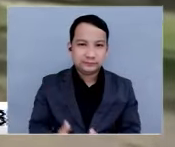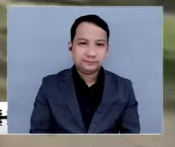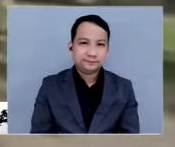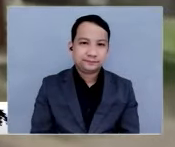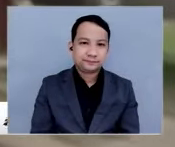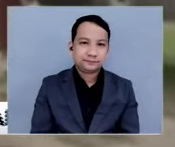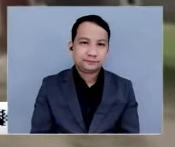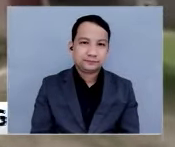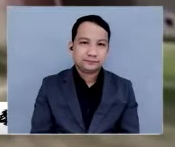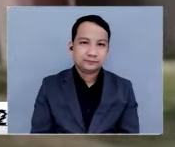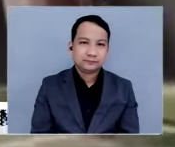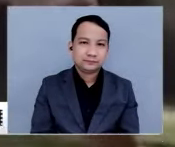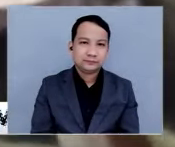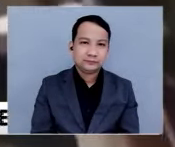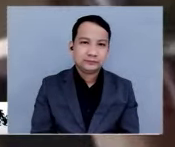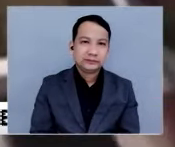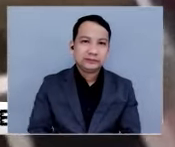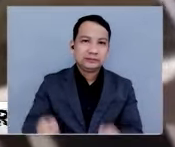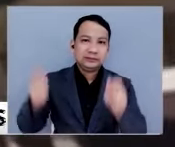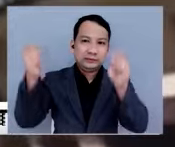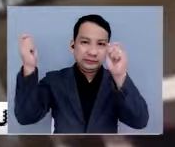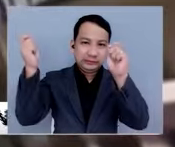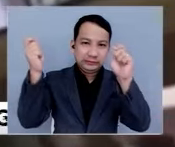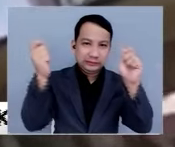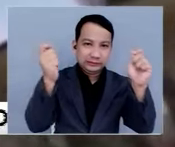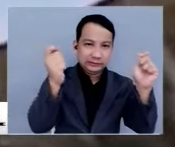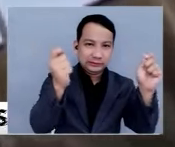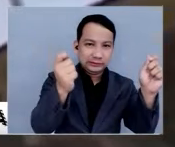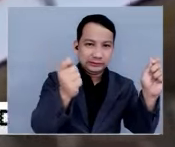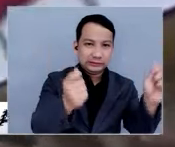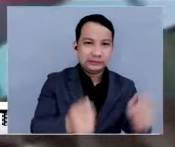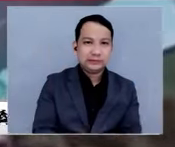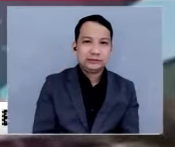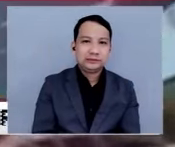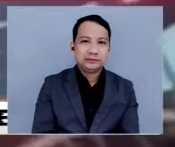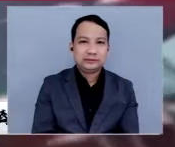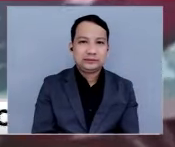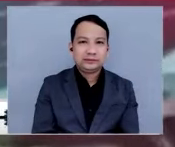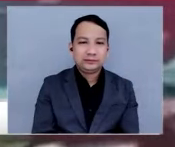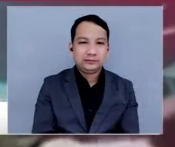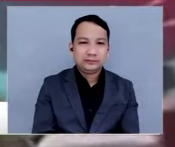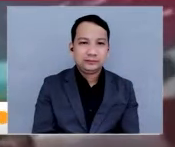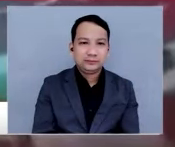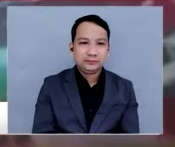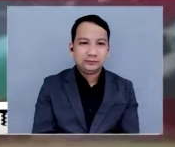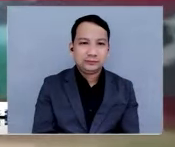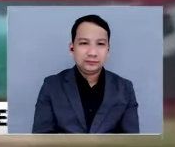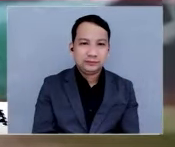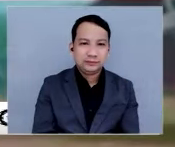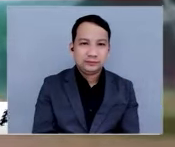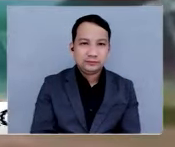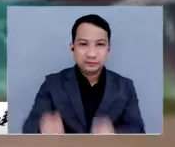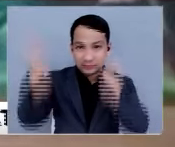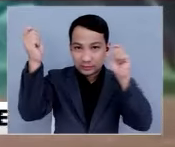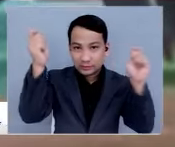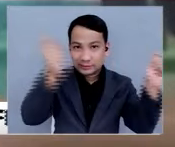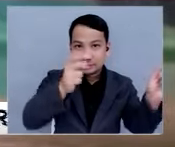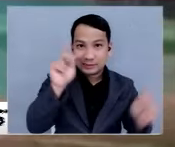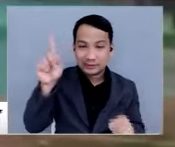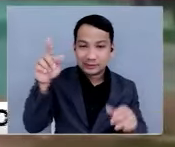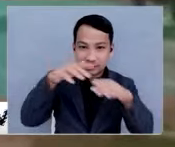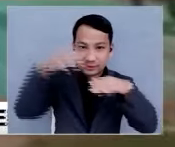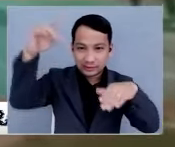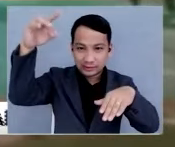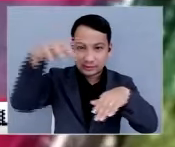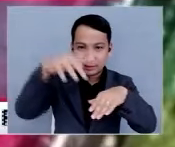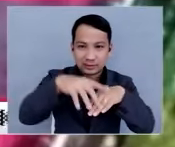Sabay-sabay hinila ng mga staff ang retractable shade na yan, mga kapatid, na ito yung nahihila yan. Yan ay para magkaroon ng lilim